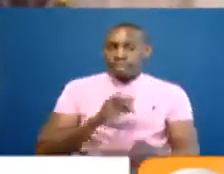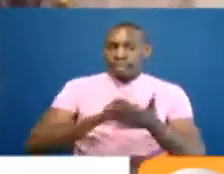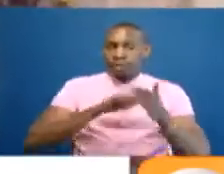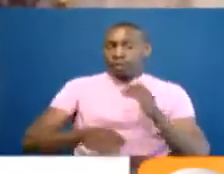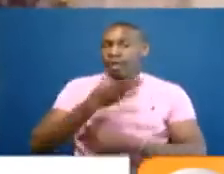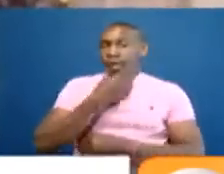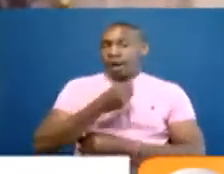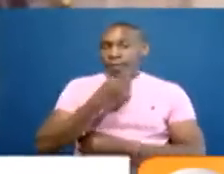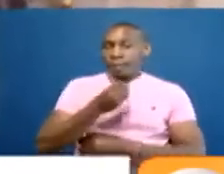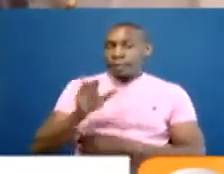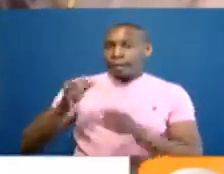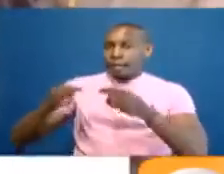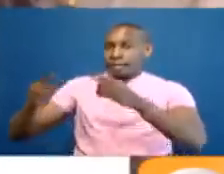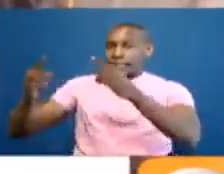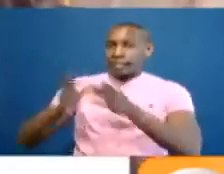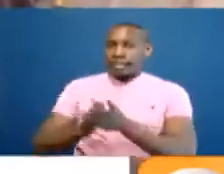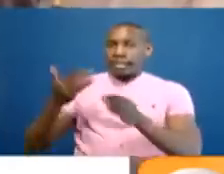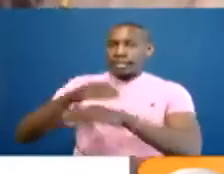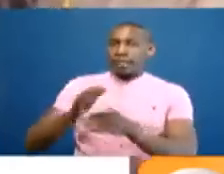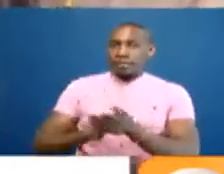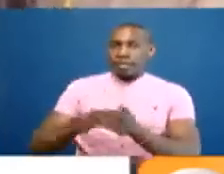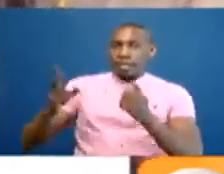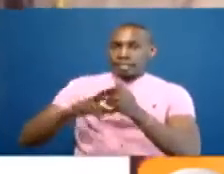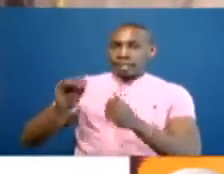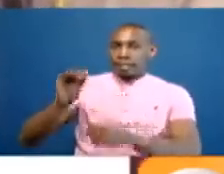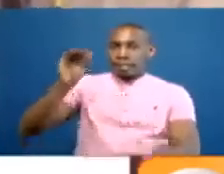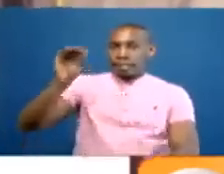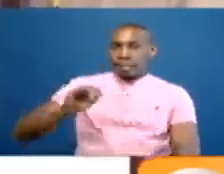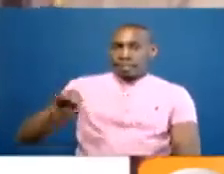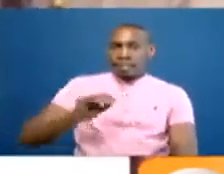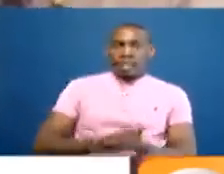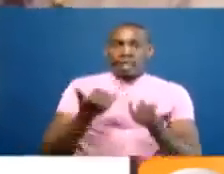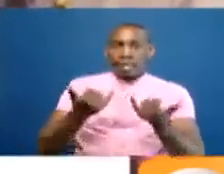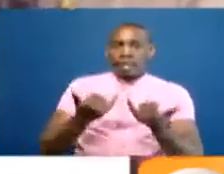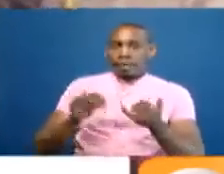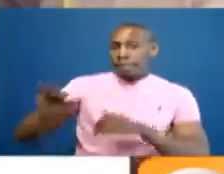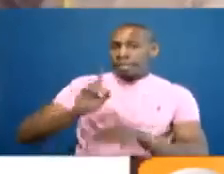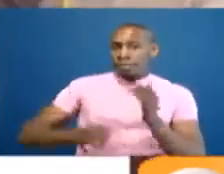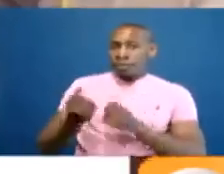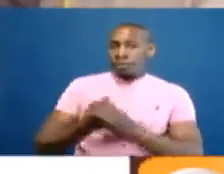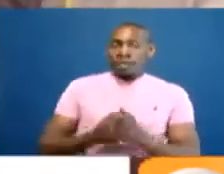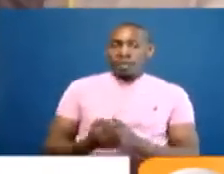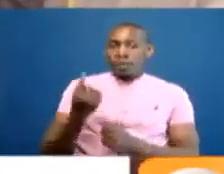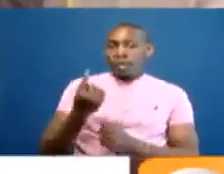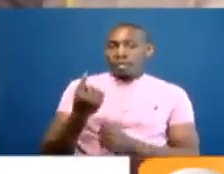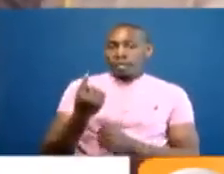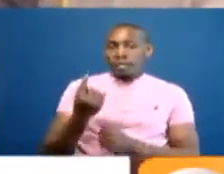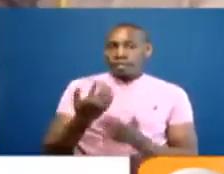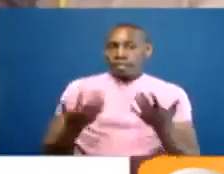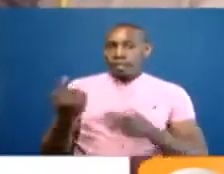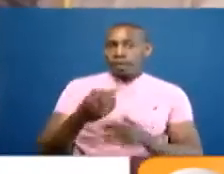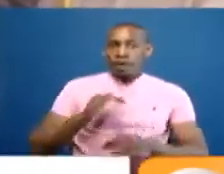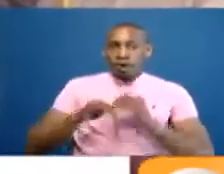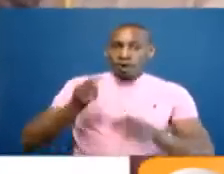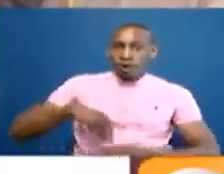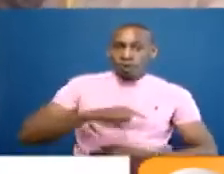kwamba baba ndio atashinda kwa zaidi ya 70%. Ile kitu imebaki ni moja peke yake. Sisi